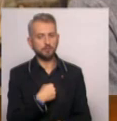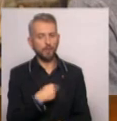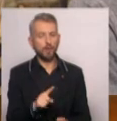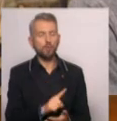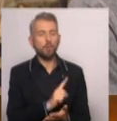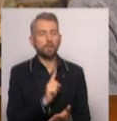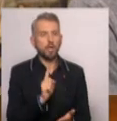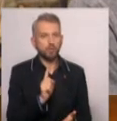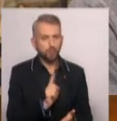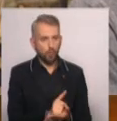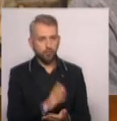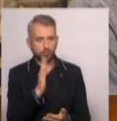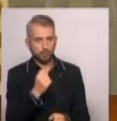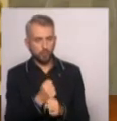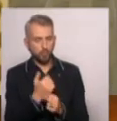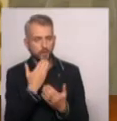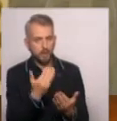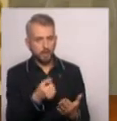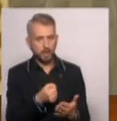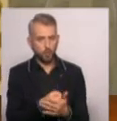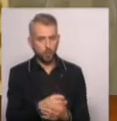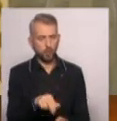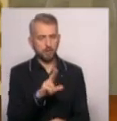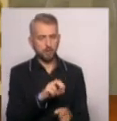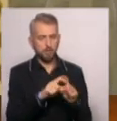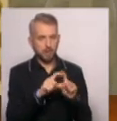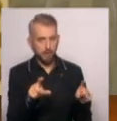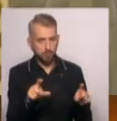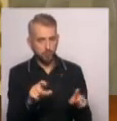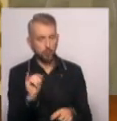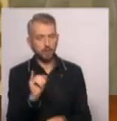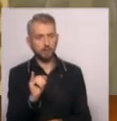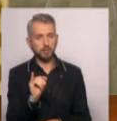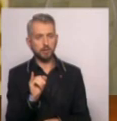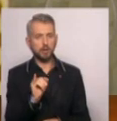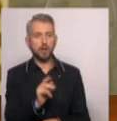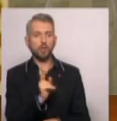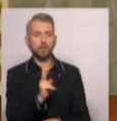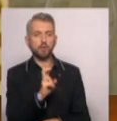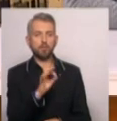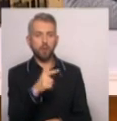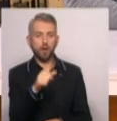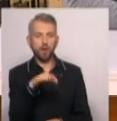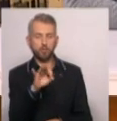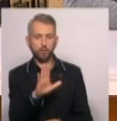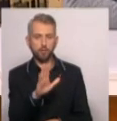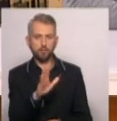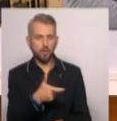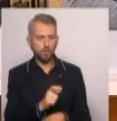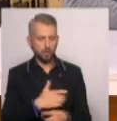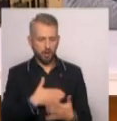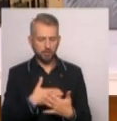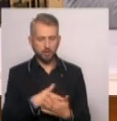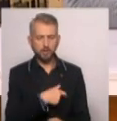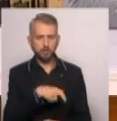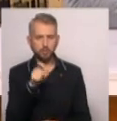обов'язково зроблю звернення до департаменту. Угу. І Костянтин Багатов, дуже активний депутат, мій